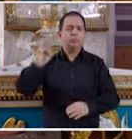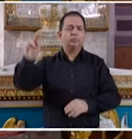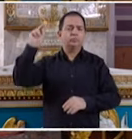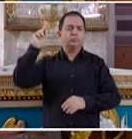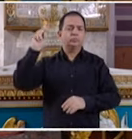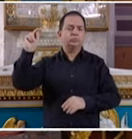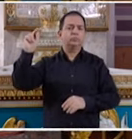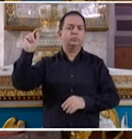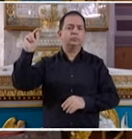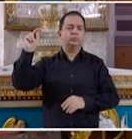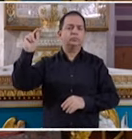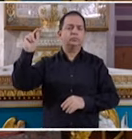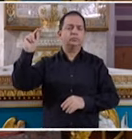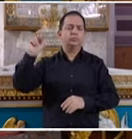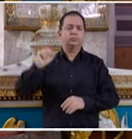Κυρίου